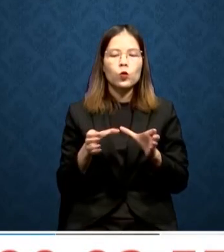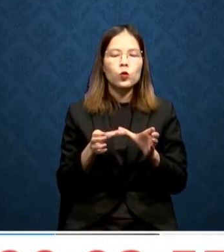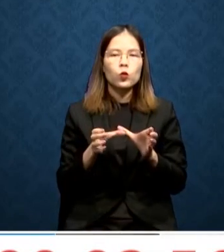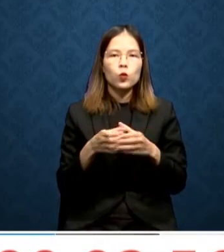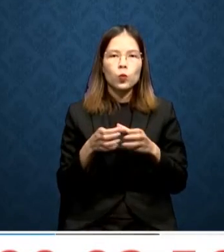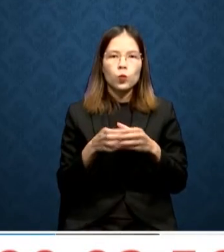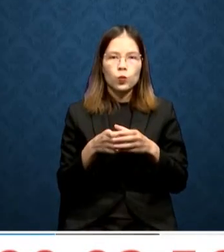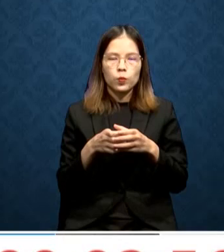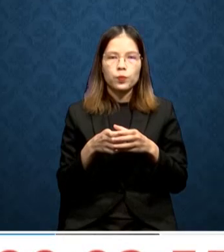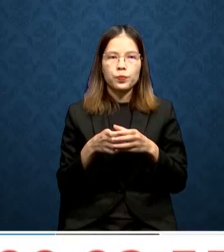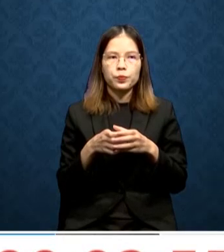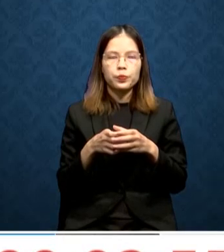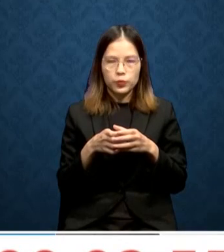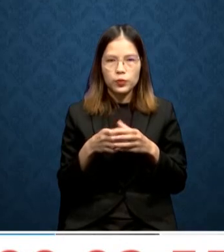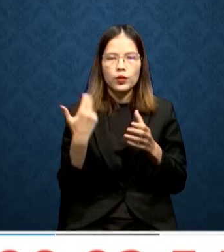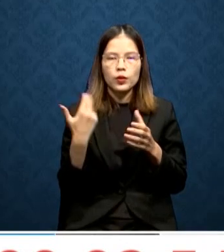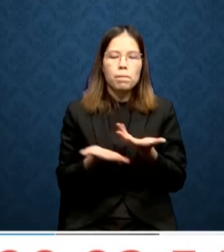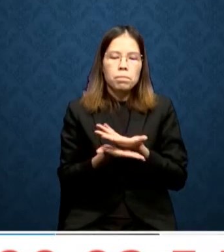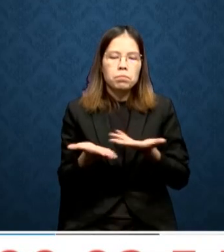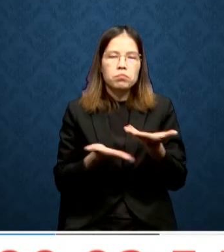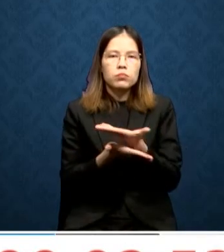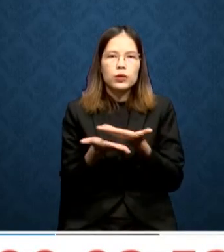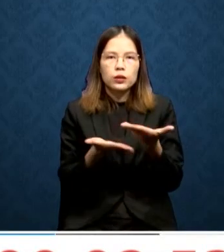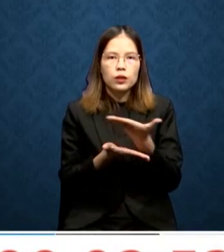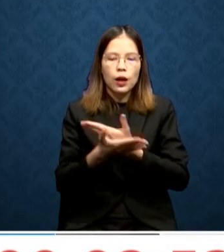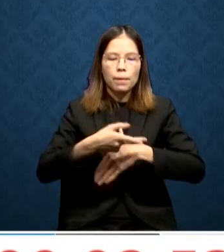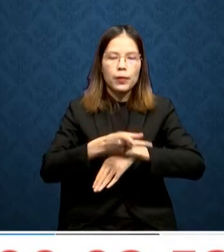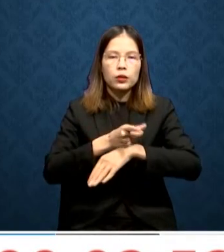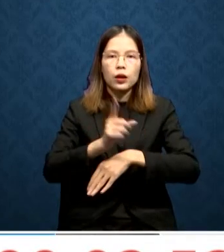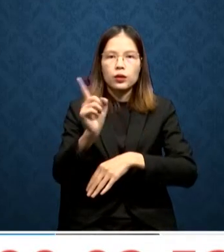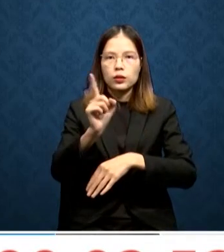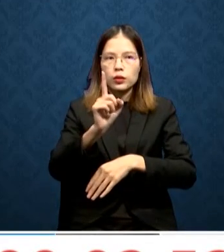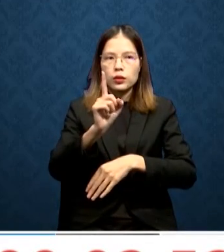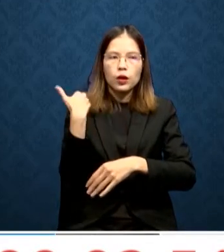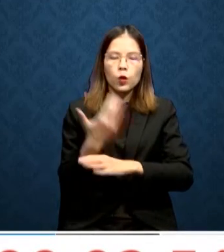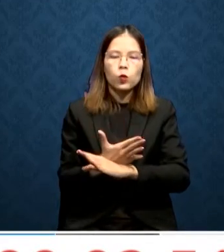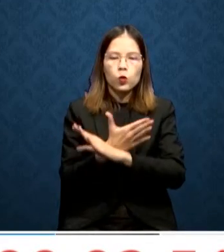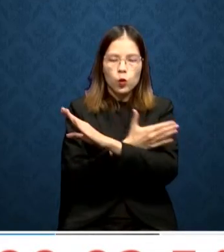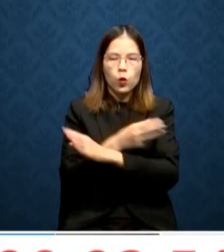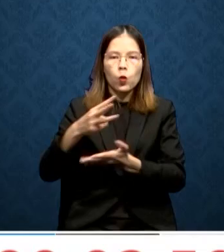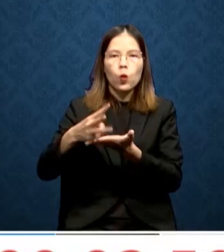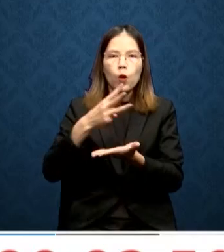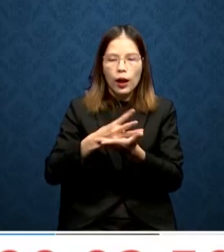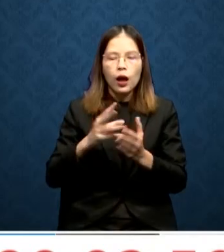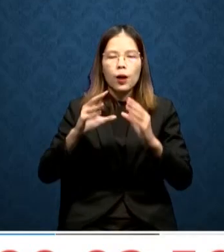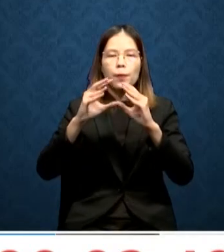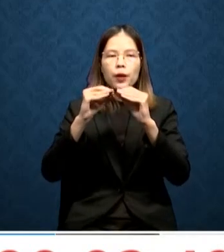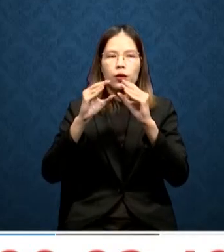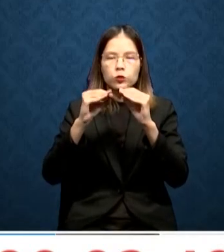รมนะคะมีความประสงค์ขอปรึกษาหารือท่านประธานก่อนที่เข้าสู่ระเบียบวาระการประชุมวุฒิสภ